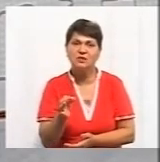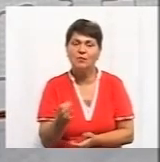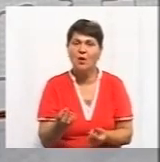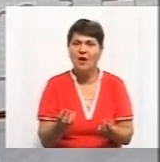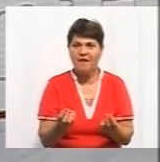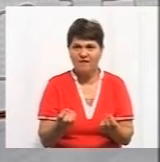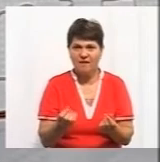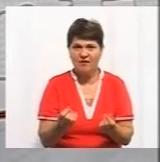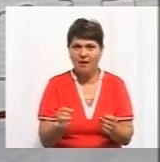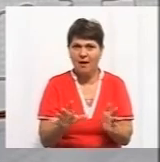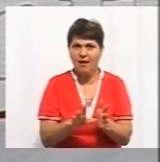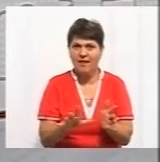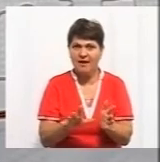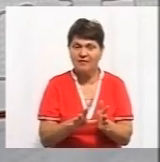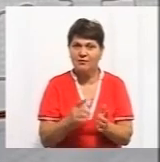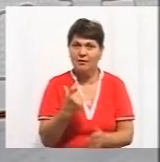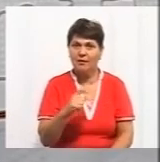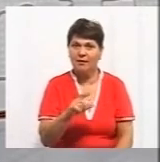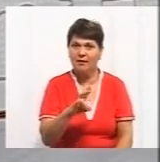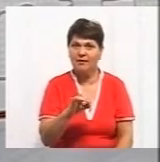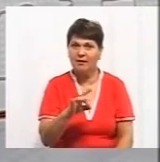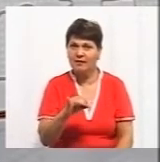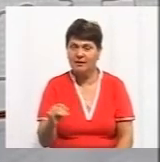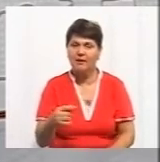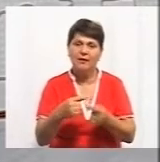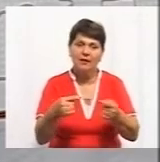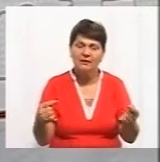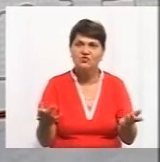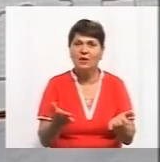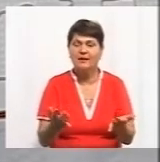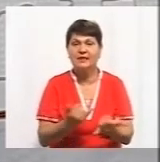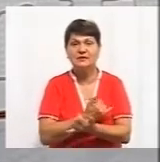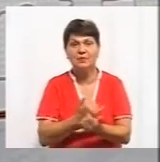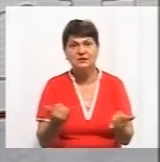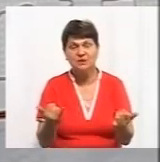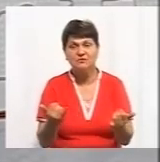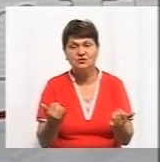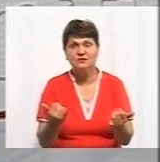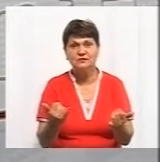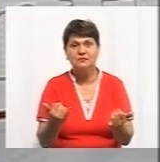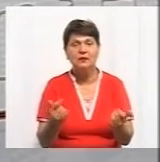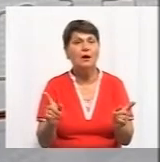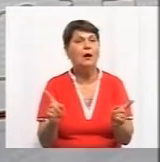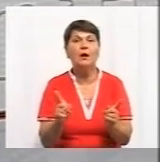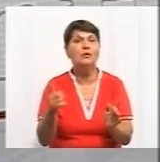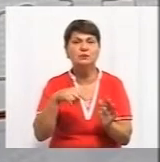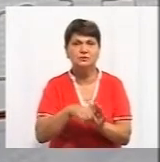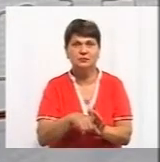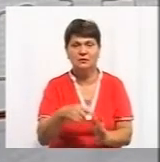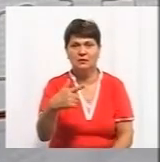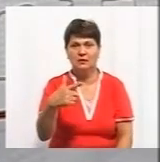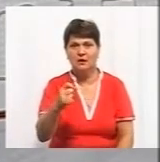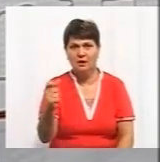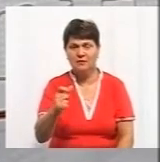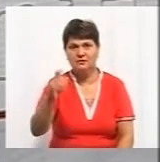вартості електроенергії, ну і інших складових, які забезпечують сталу роботу. Це що? Це газ,